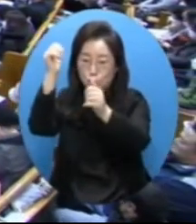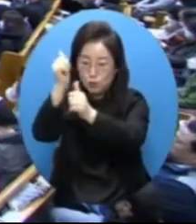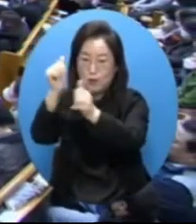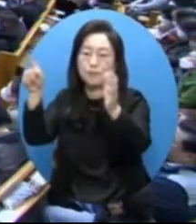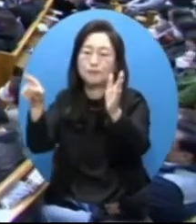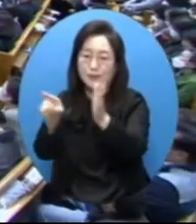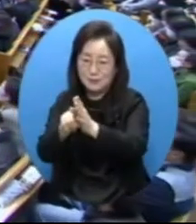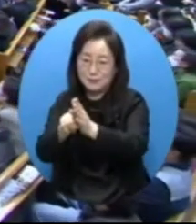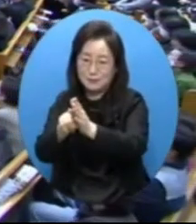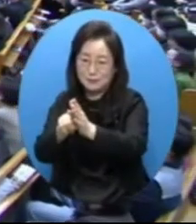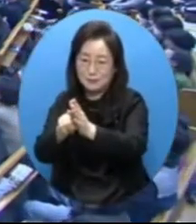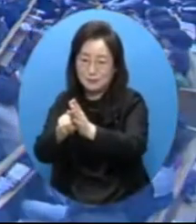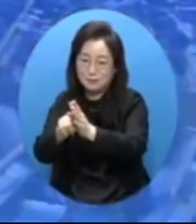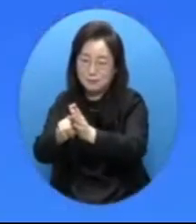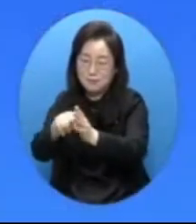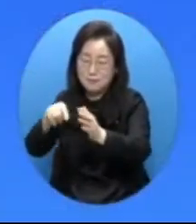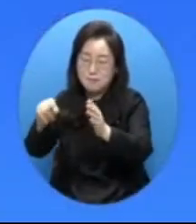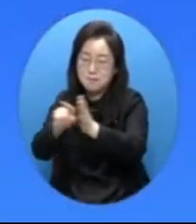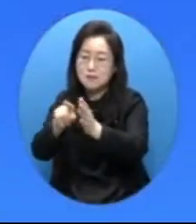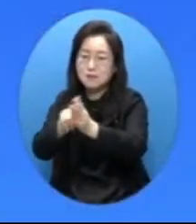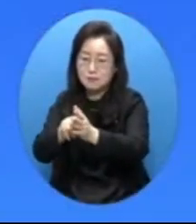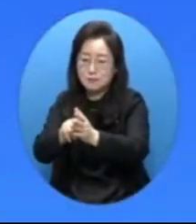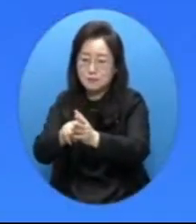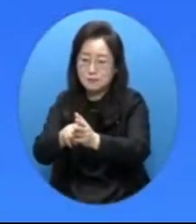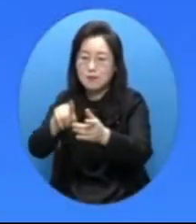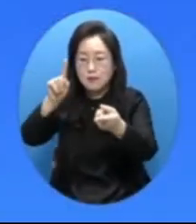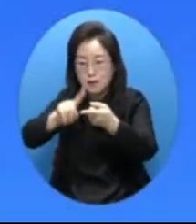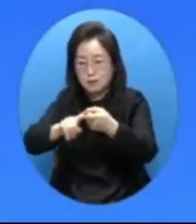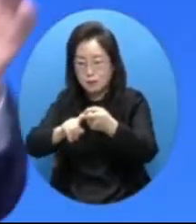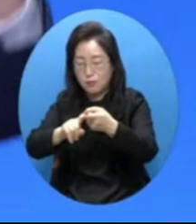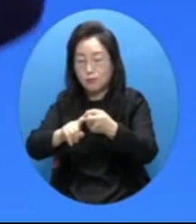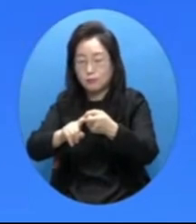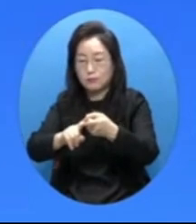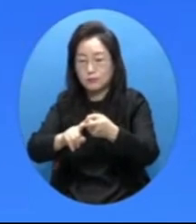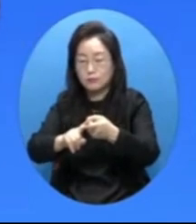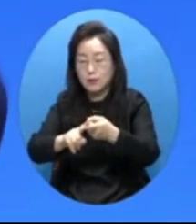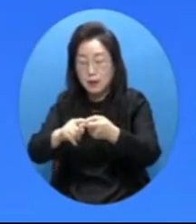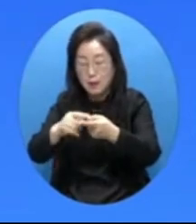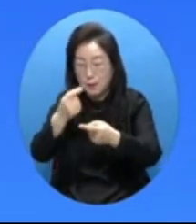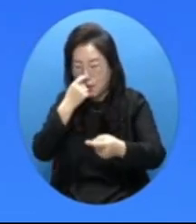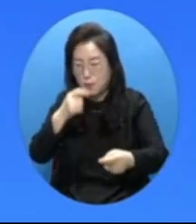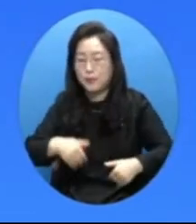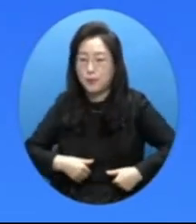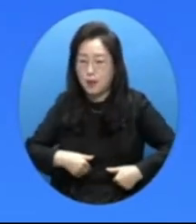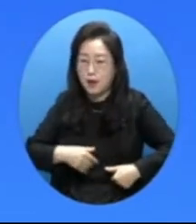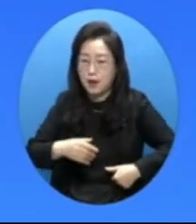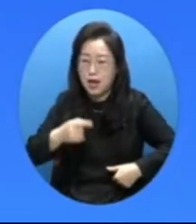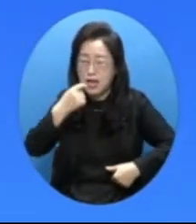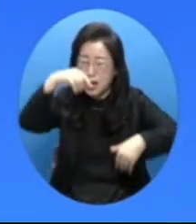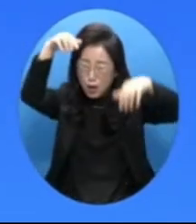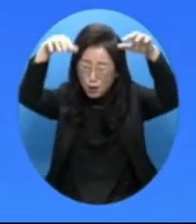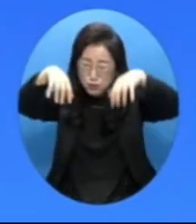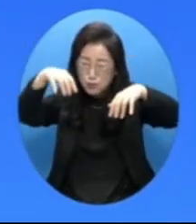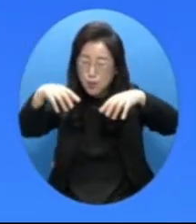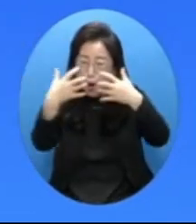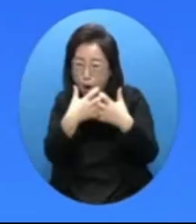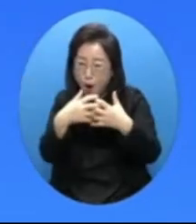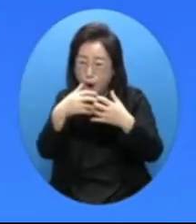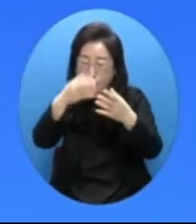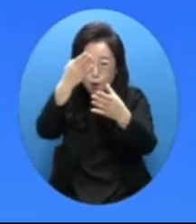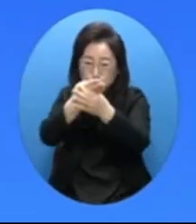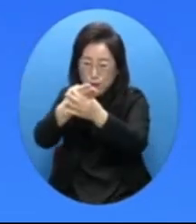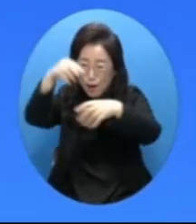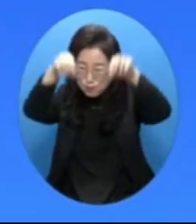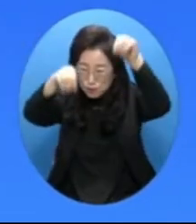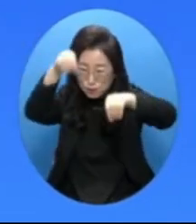믿음의 역사를 한편 한 구석에 기록하고 있습니다 우박이 쏟아져서 전쟁에서 저들이 거의